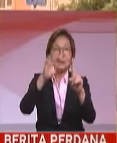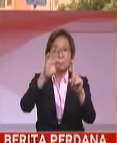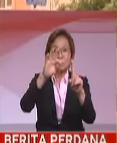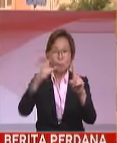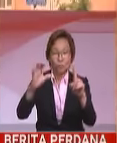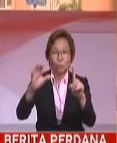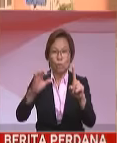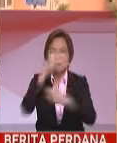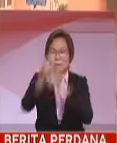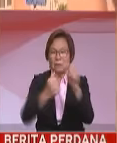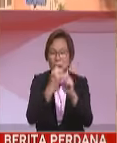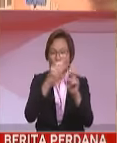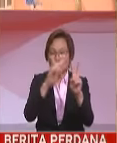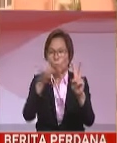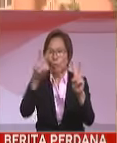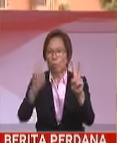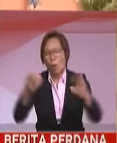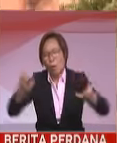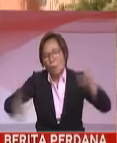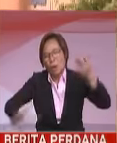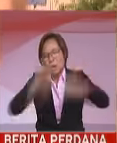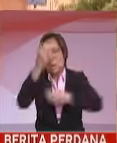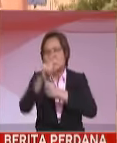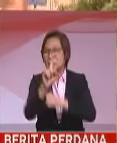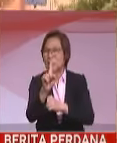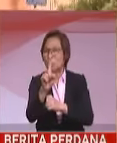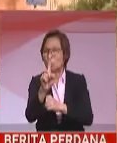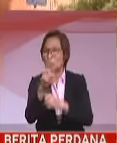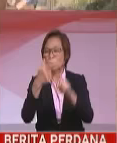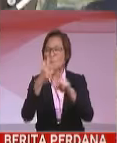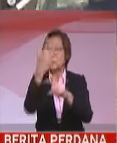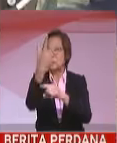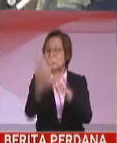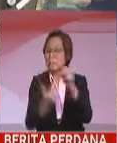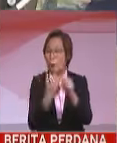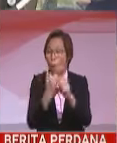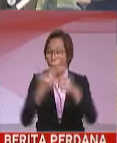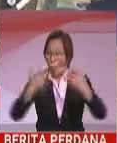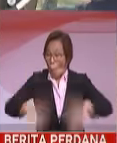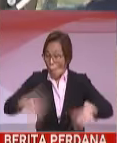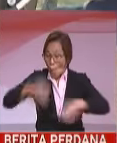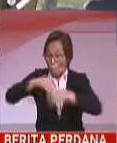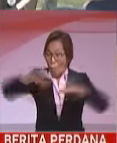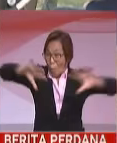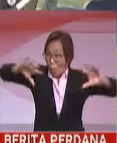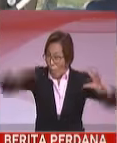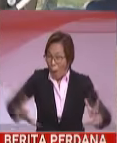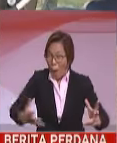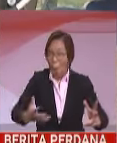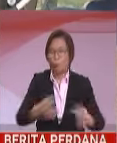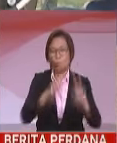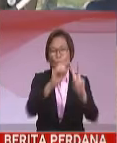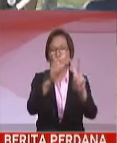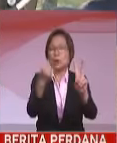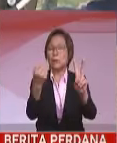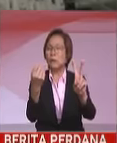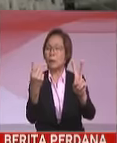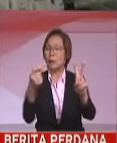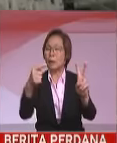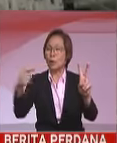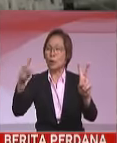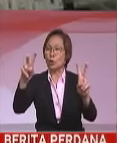menjadikan tahun 2020 mungkin satu daripada tiga tahun terhangat di dunia. Manakala 2011